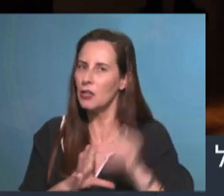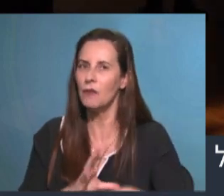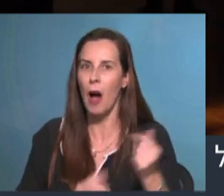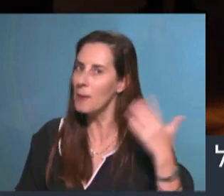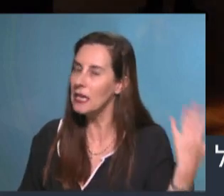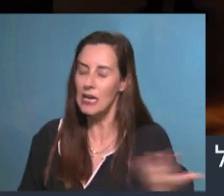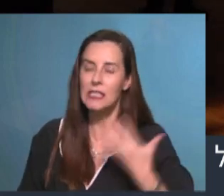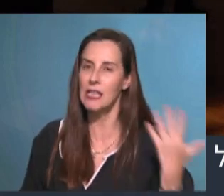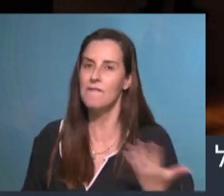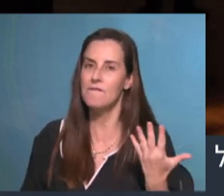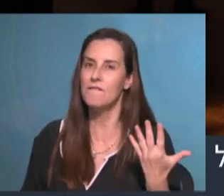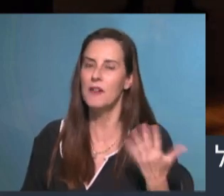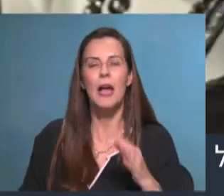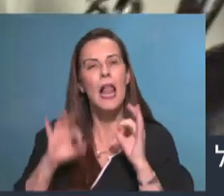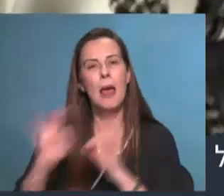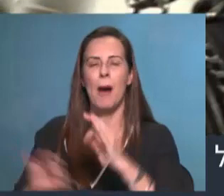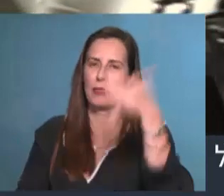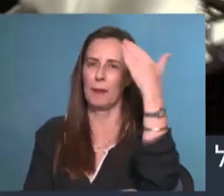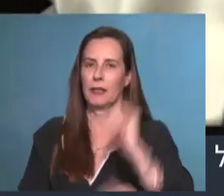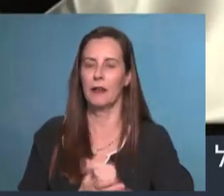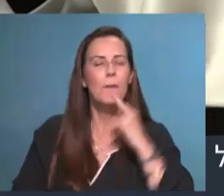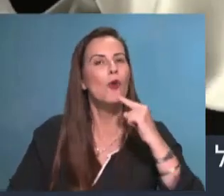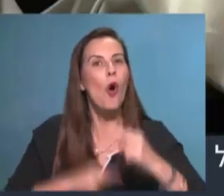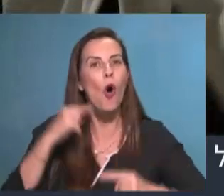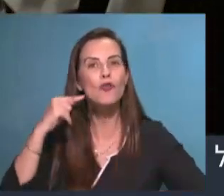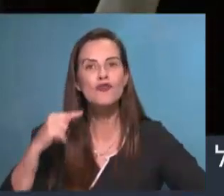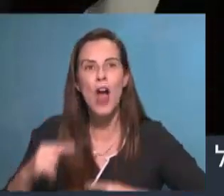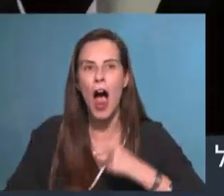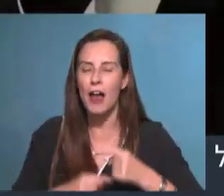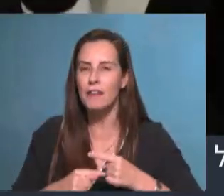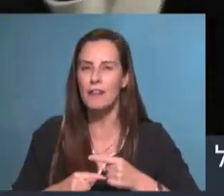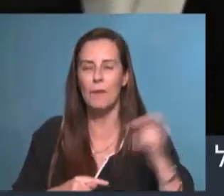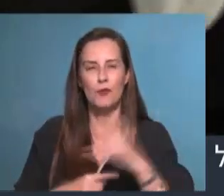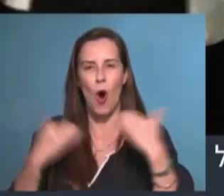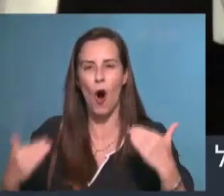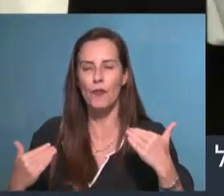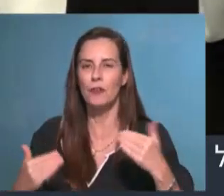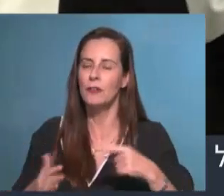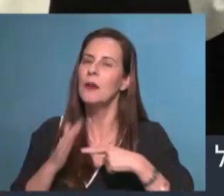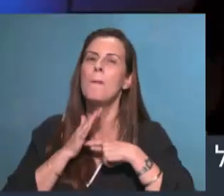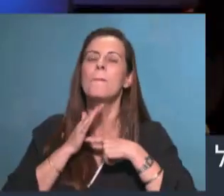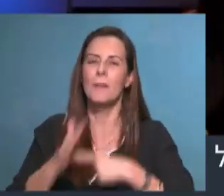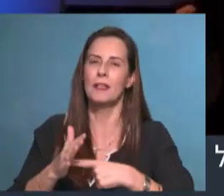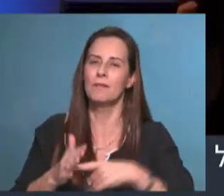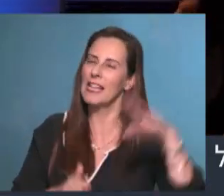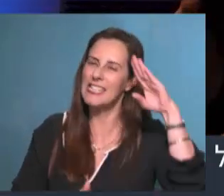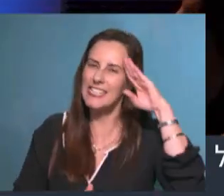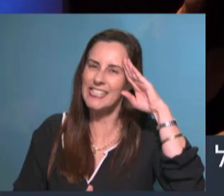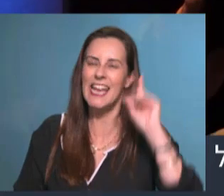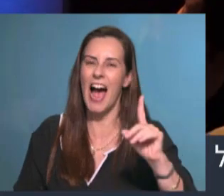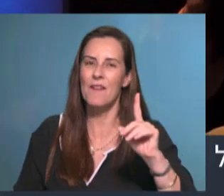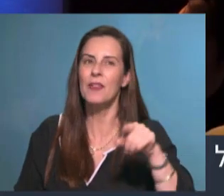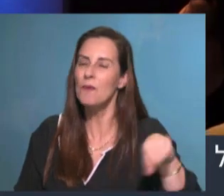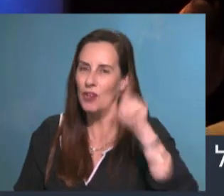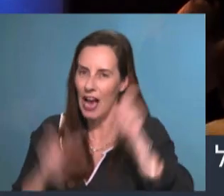כסף למען המדינה. בכל שנה, הפאשן וויק בניו יורק מצדיעה לגיבורי התעשייה הגדולים. אבל בעבור הקהל